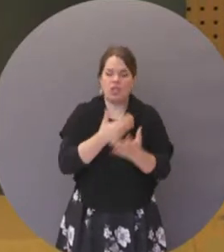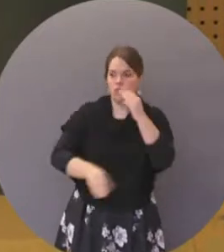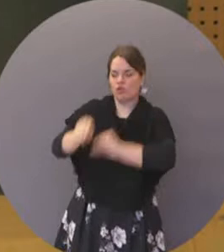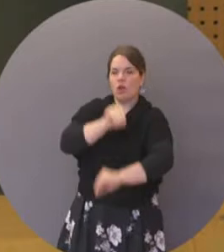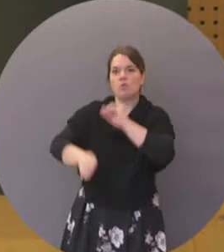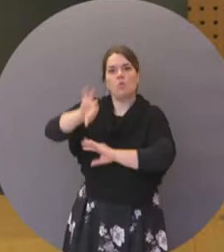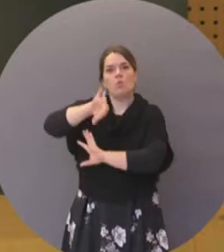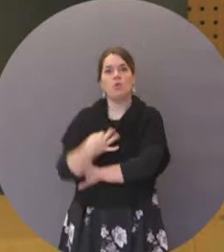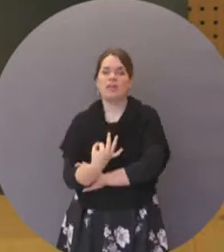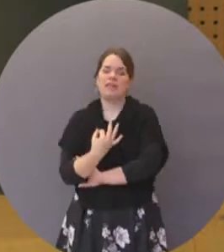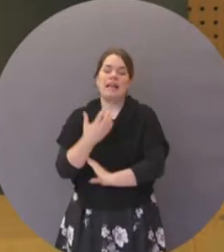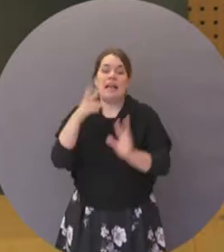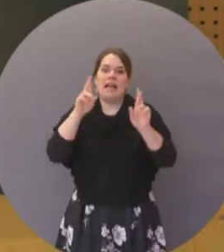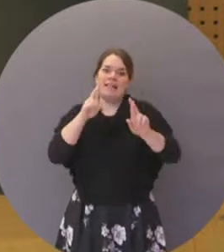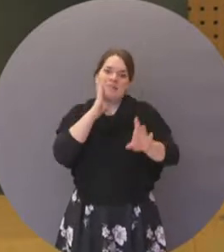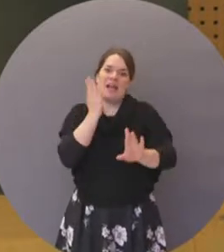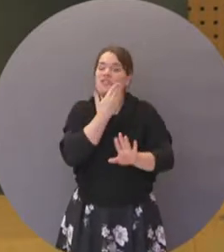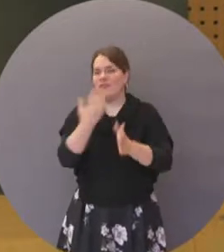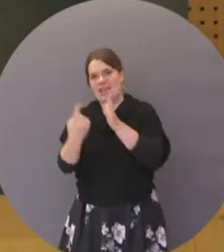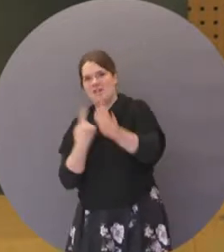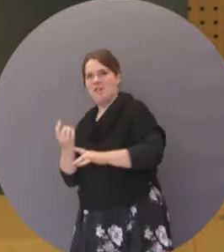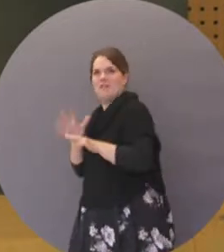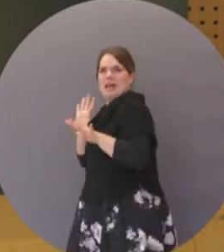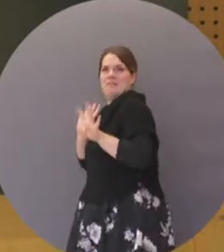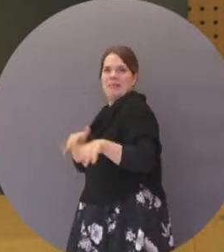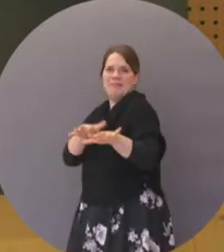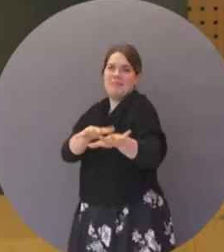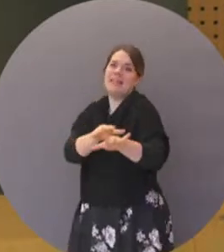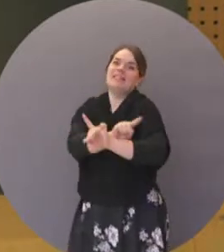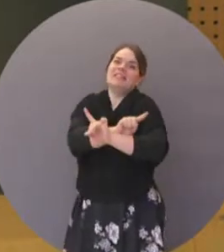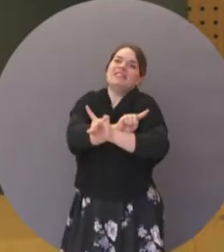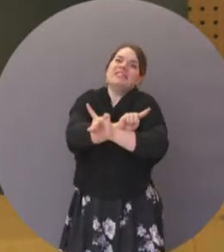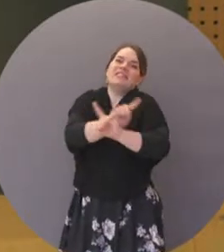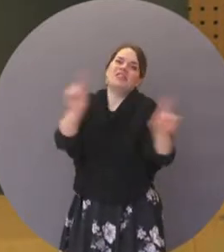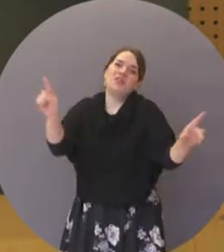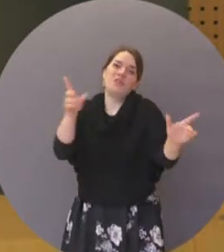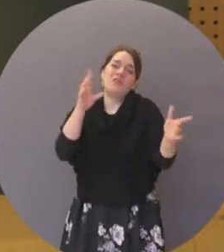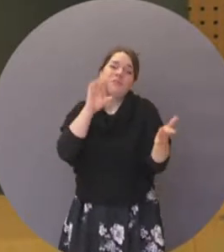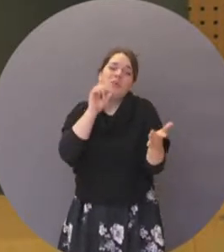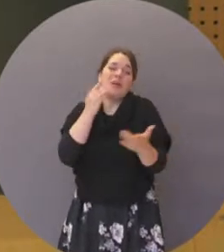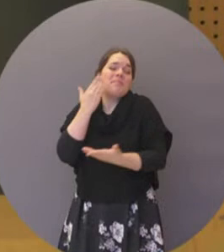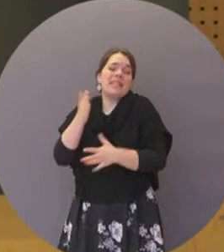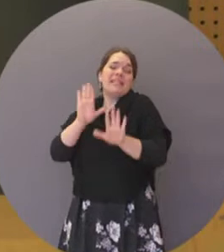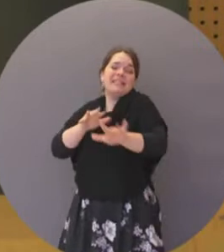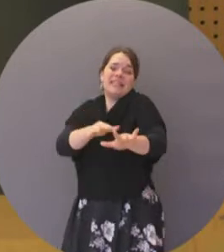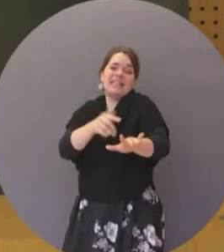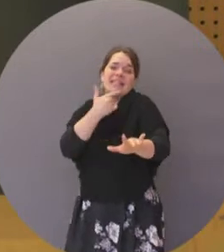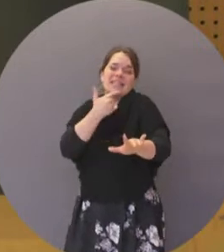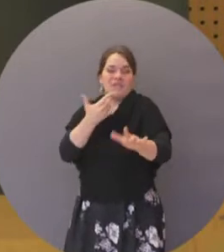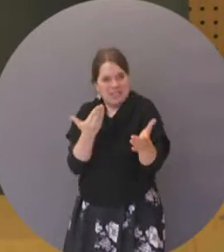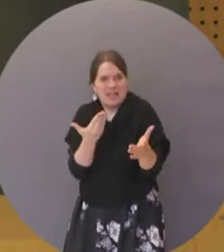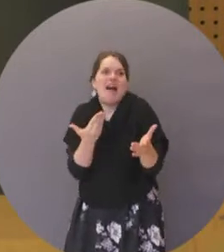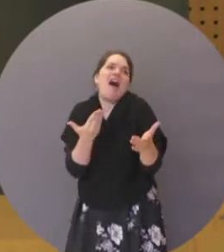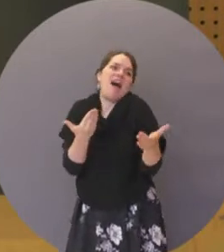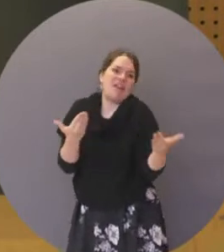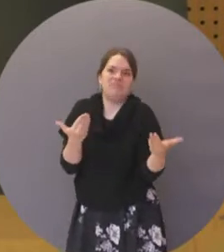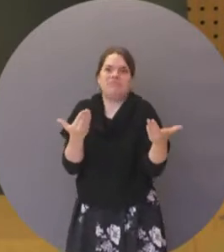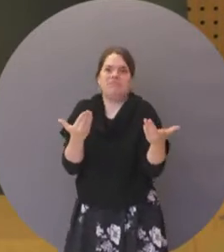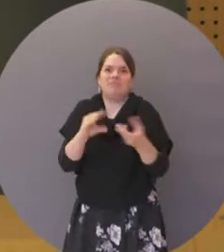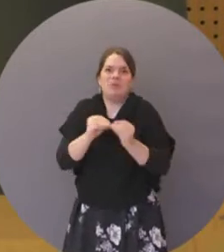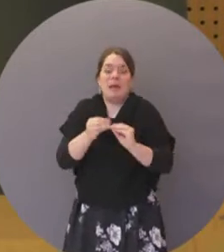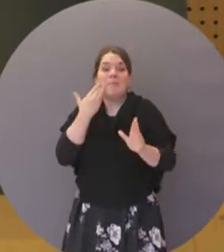janvier 2023 lors de la prochaine séance puisque ça voudra dire que les négociations aboutissent dans le bon sens et que la revalorisation